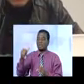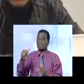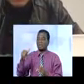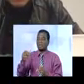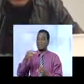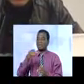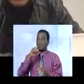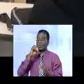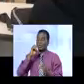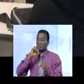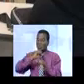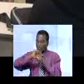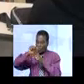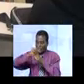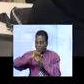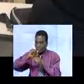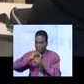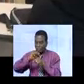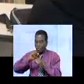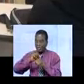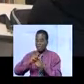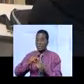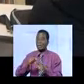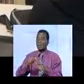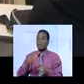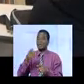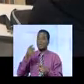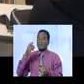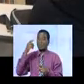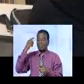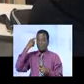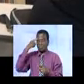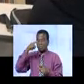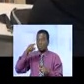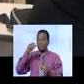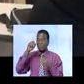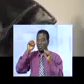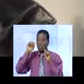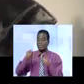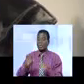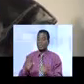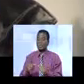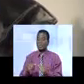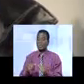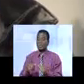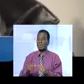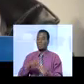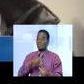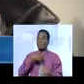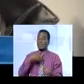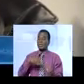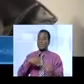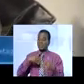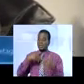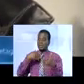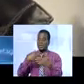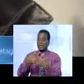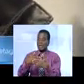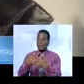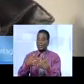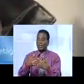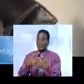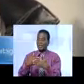une formation d'ingénieur, de master ou de master spécialisé. J'ai atterri dans une région de la